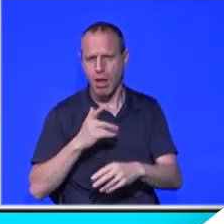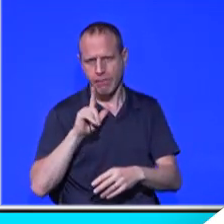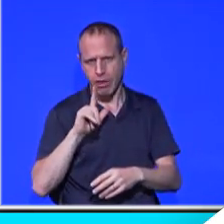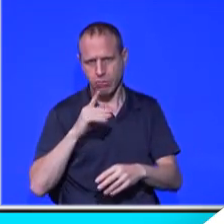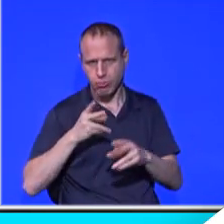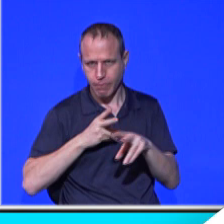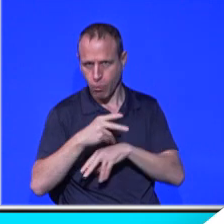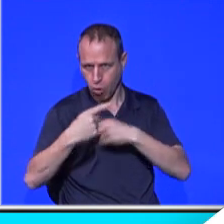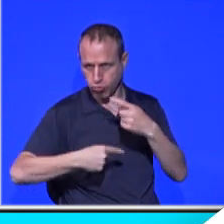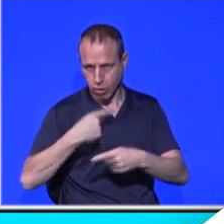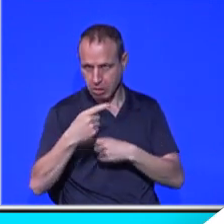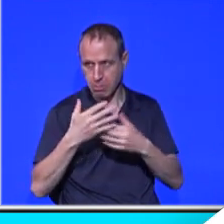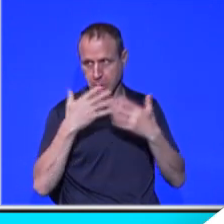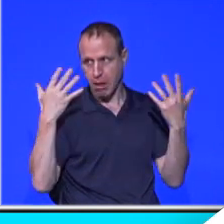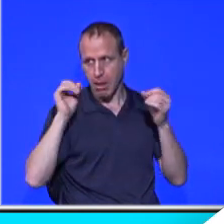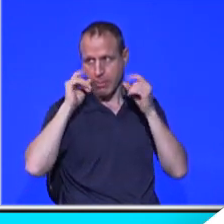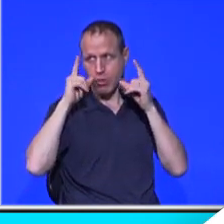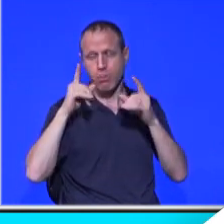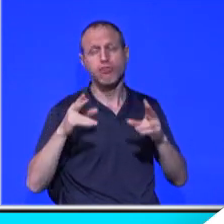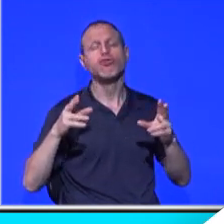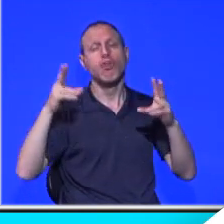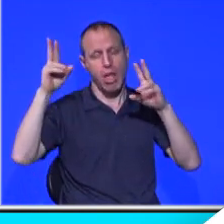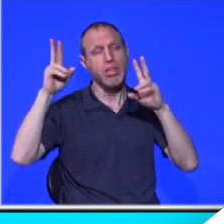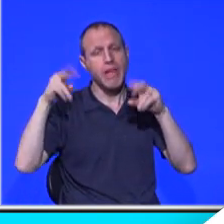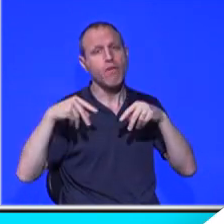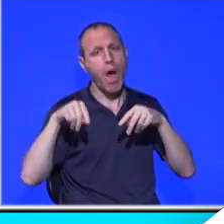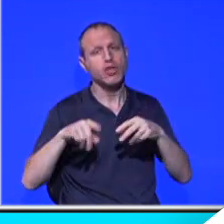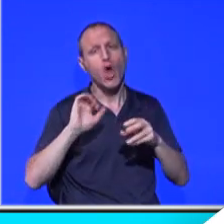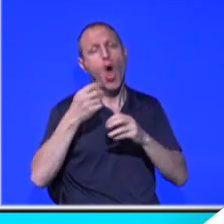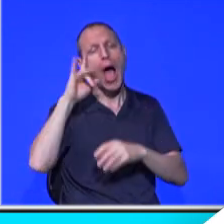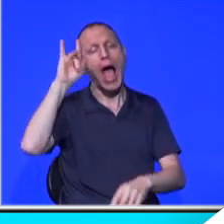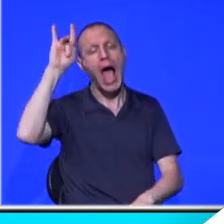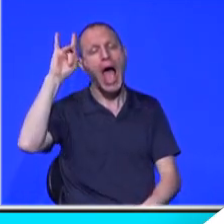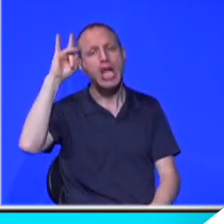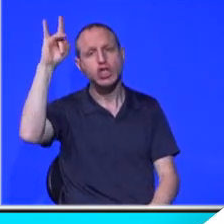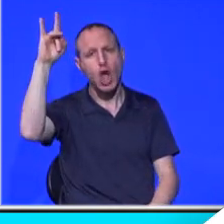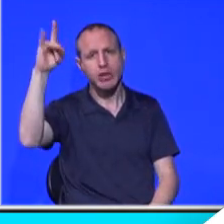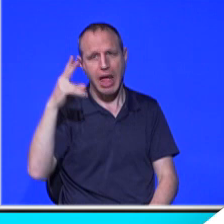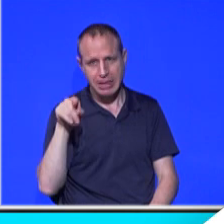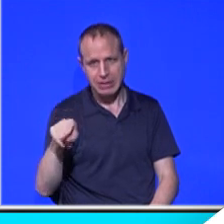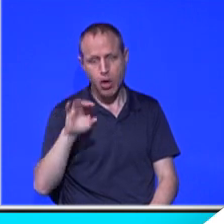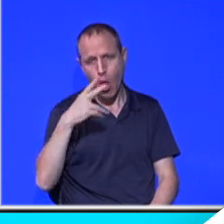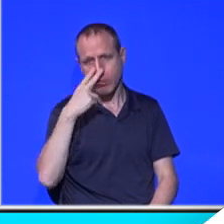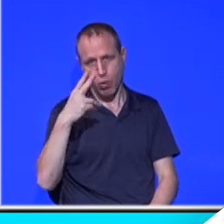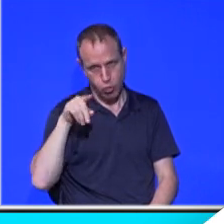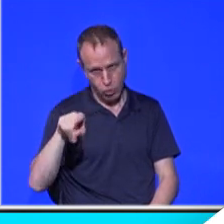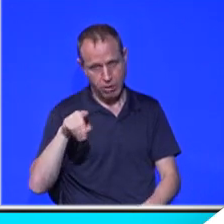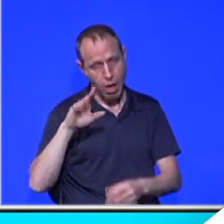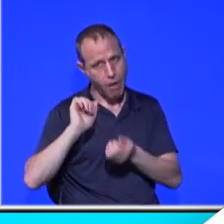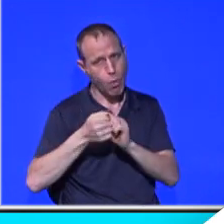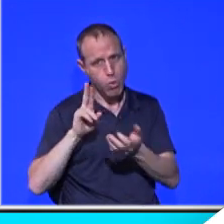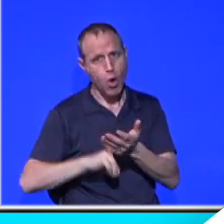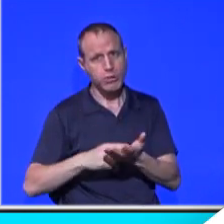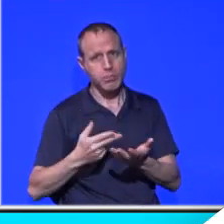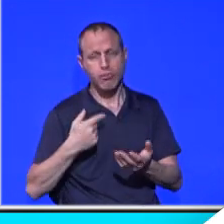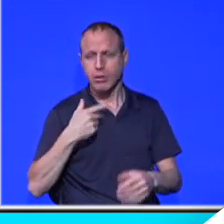מסתבר פתאום שהנבואה הזאת או החזון הזה או ההתבוננות הזו הפכו לנכונים.